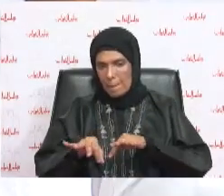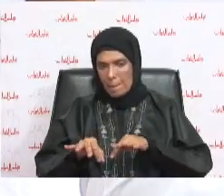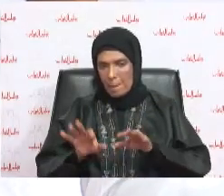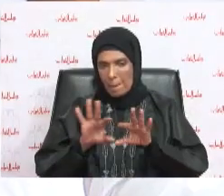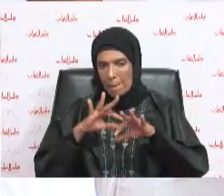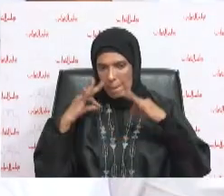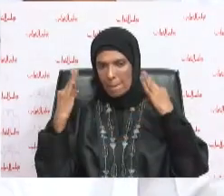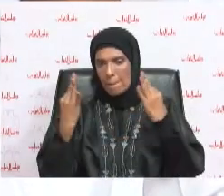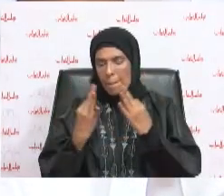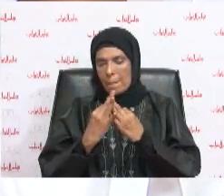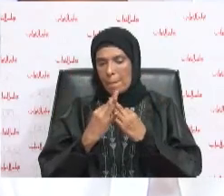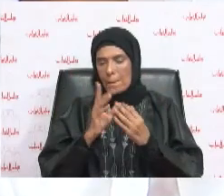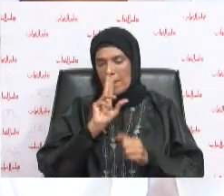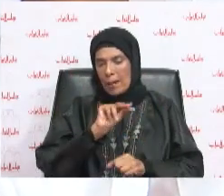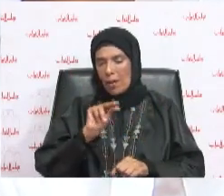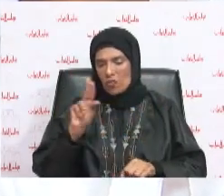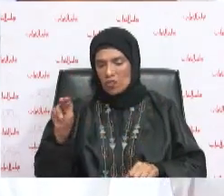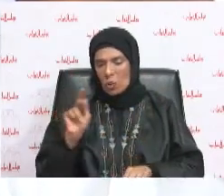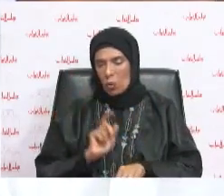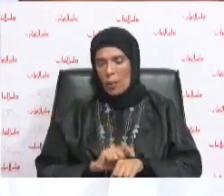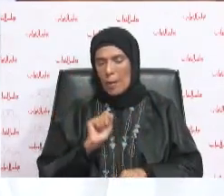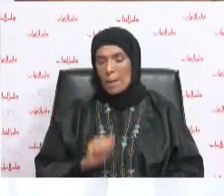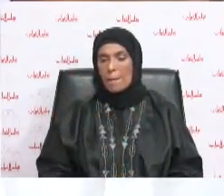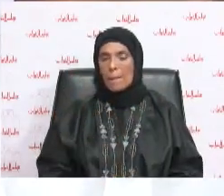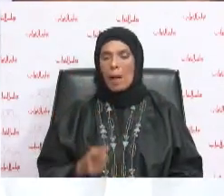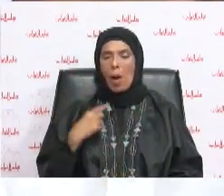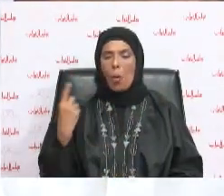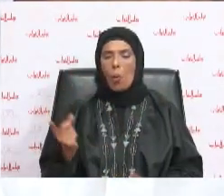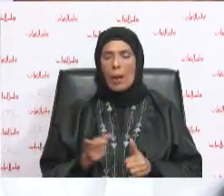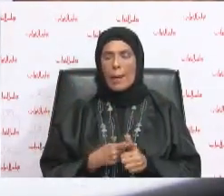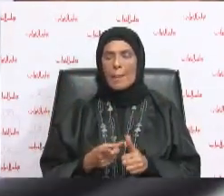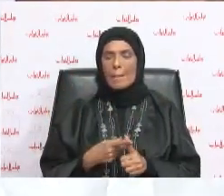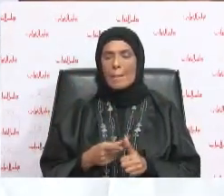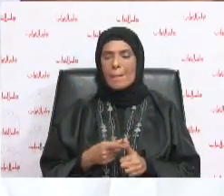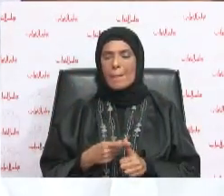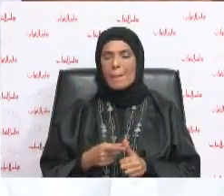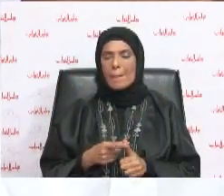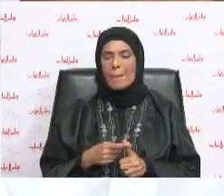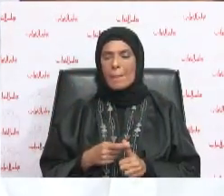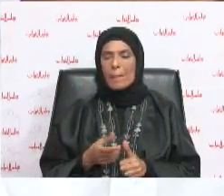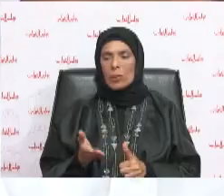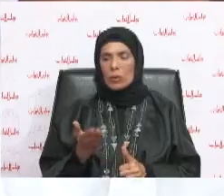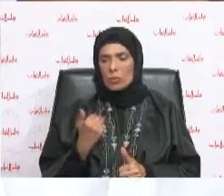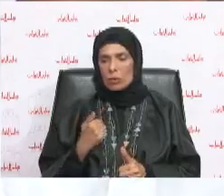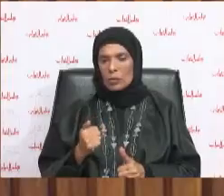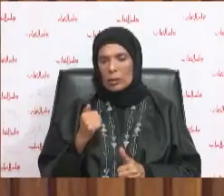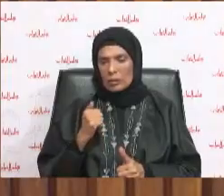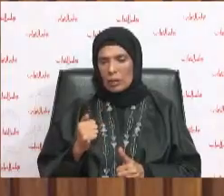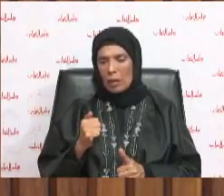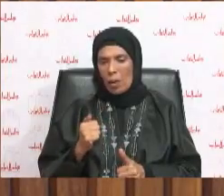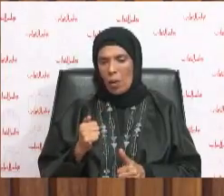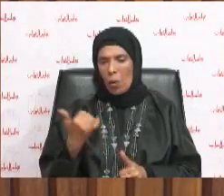واجتماعي في آن واحد وبالدرجة الأولى، وعدم التعامل معه بشكل يليق